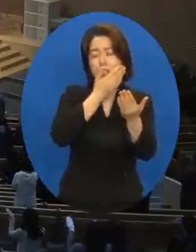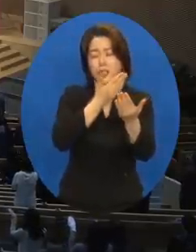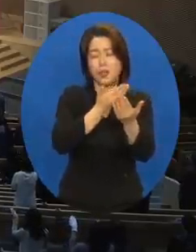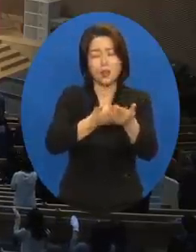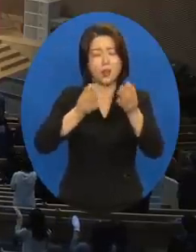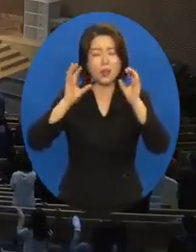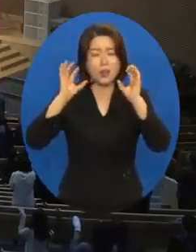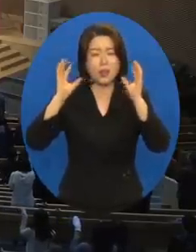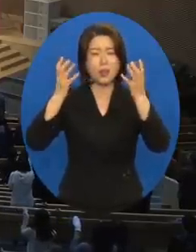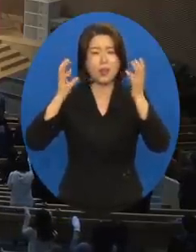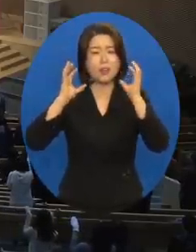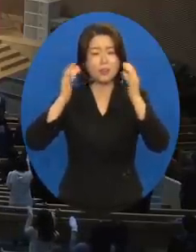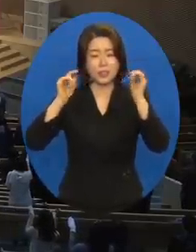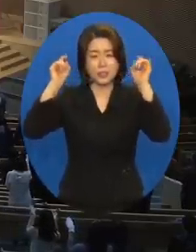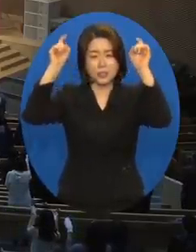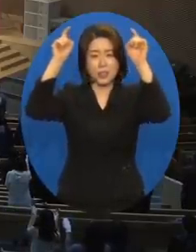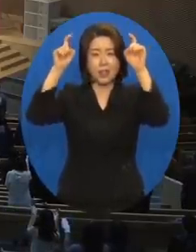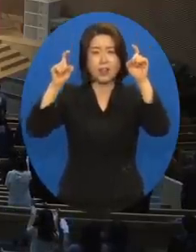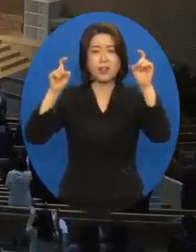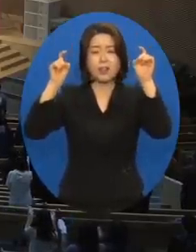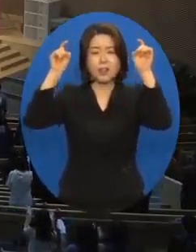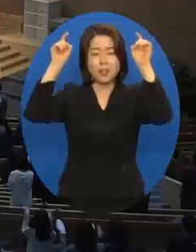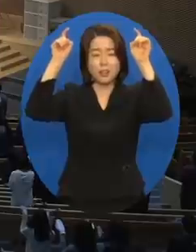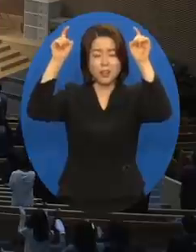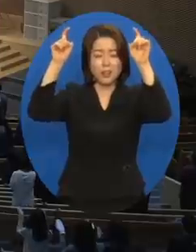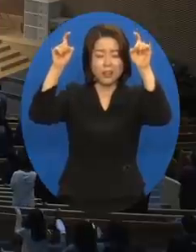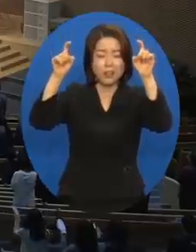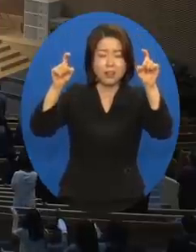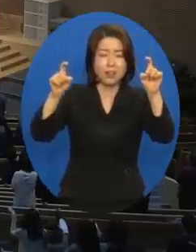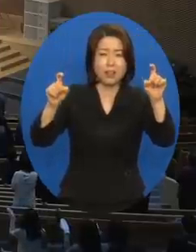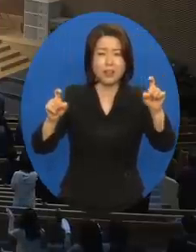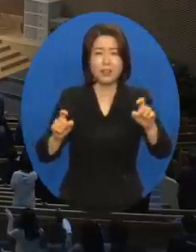woo hoo woo